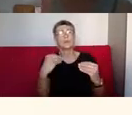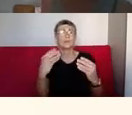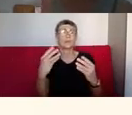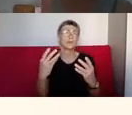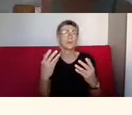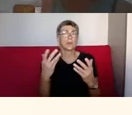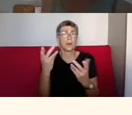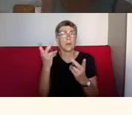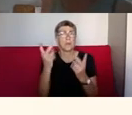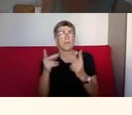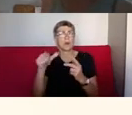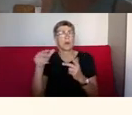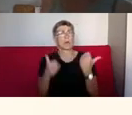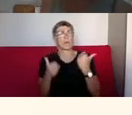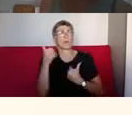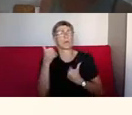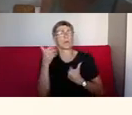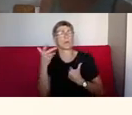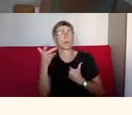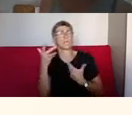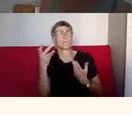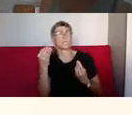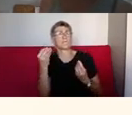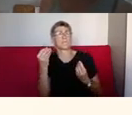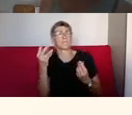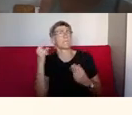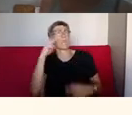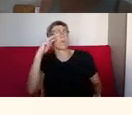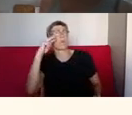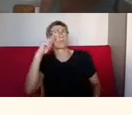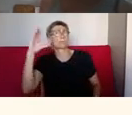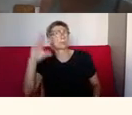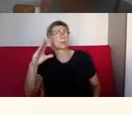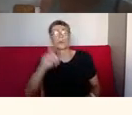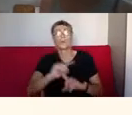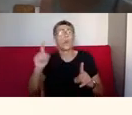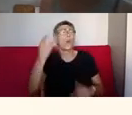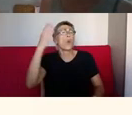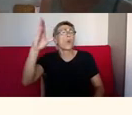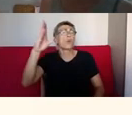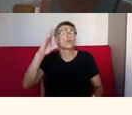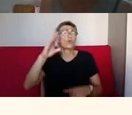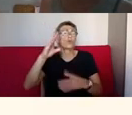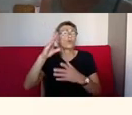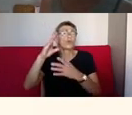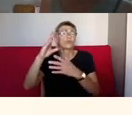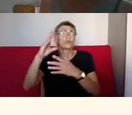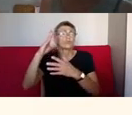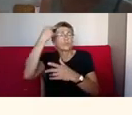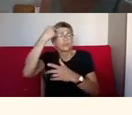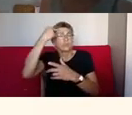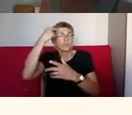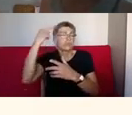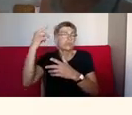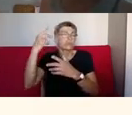le handicap comme, comme approche directe, enfin, qui ont d'autres qui ont plutôt un